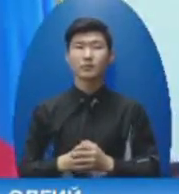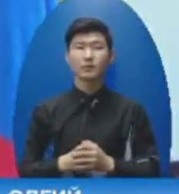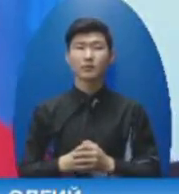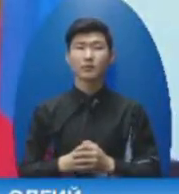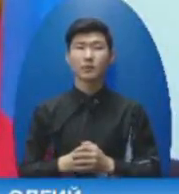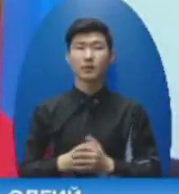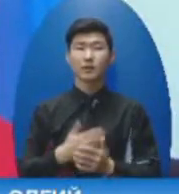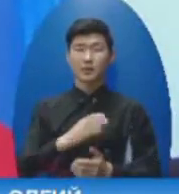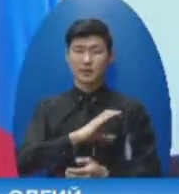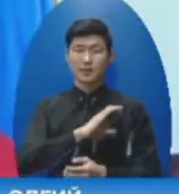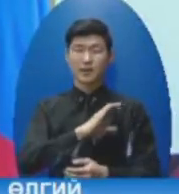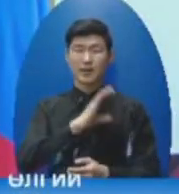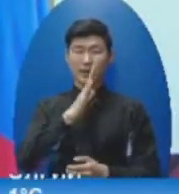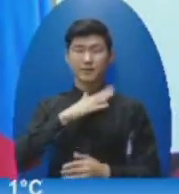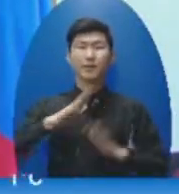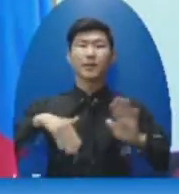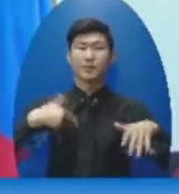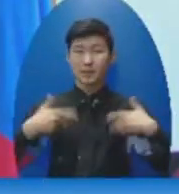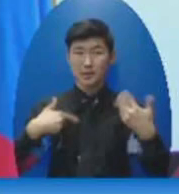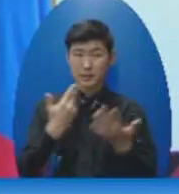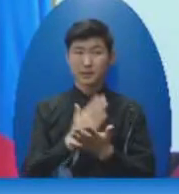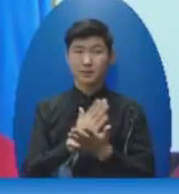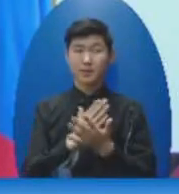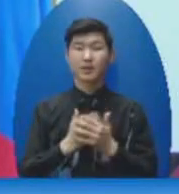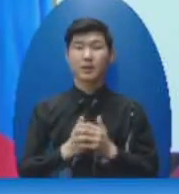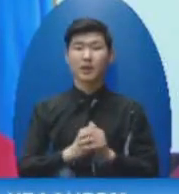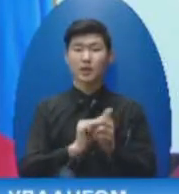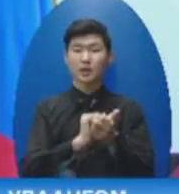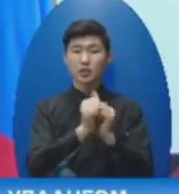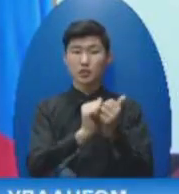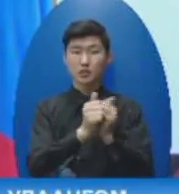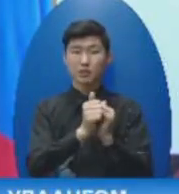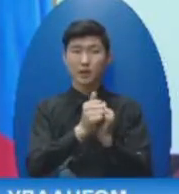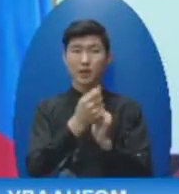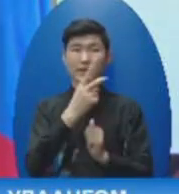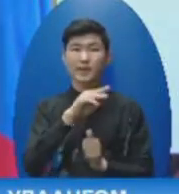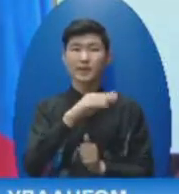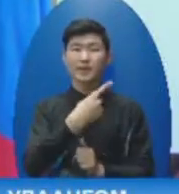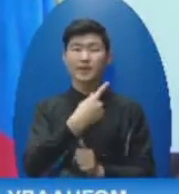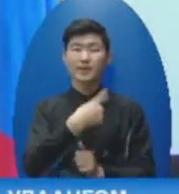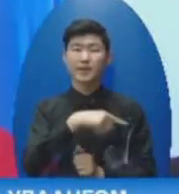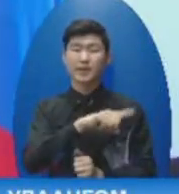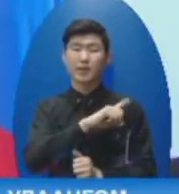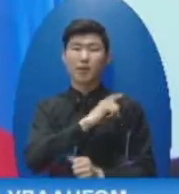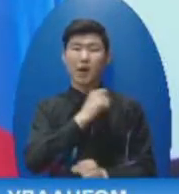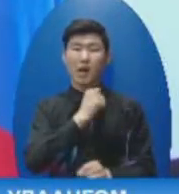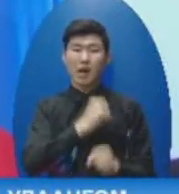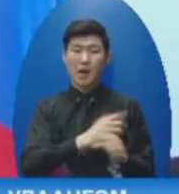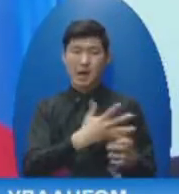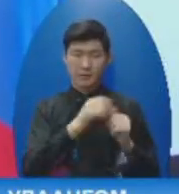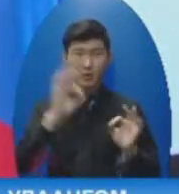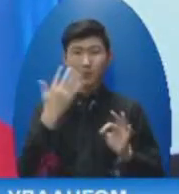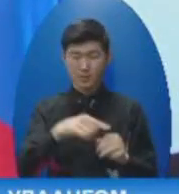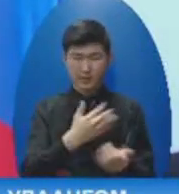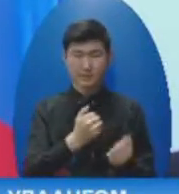Мэдээж сэтгэл машин дээр байна. Тэгээд спортын тэргүүний ажилдаа авах гэж өнөөдөр өстө бодоог байж байгаа давлаа. Тэгээд